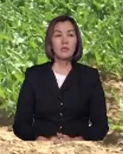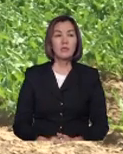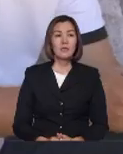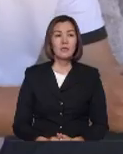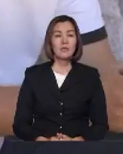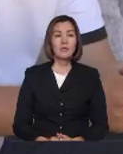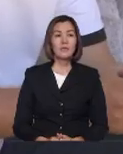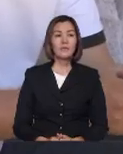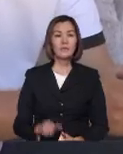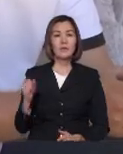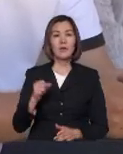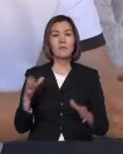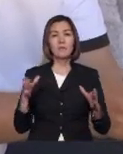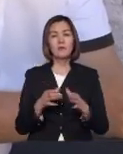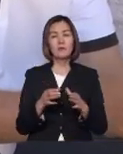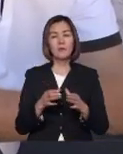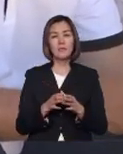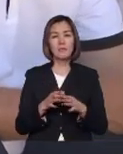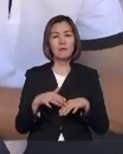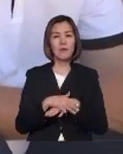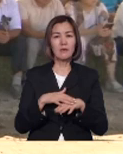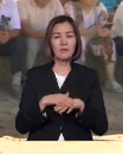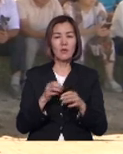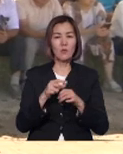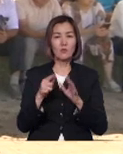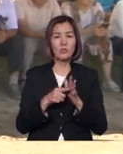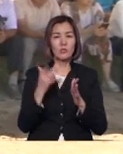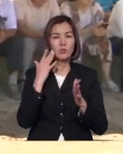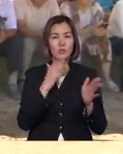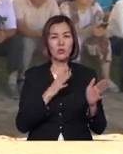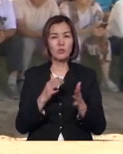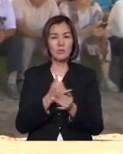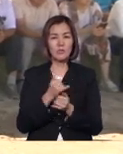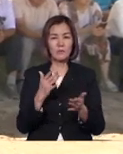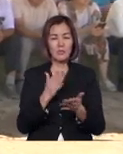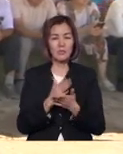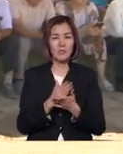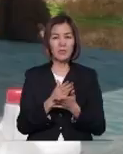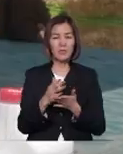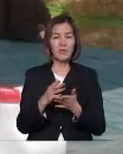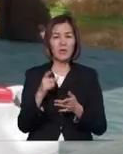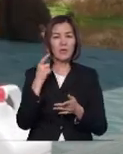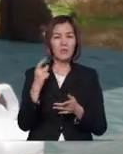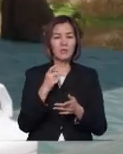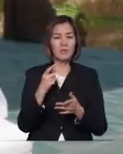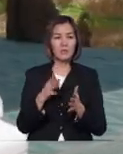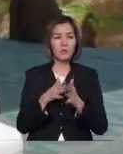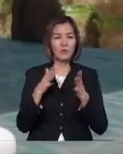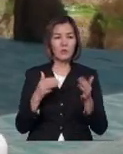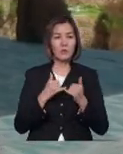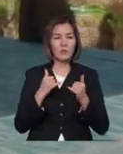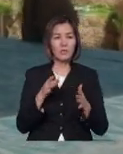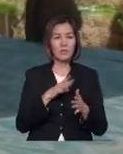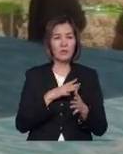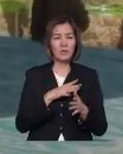береді. Август фирмасы ел нарығында 17 жылдан бері тұрақты жұмыс істеп келеді. Осы уақытта қожалықтар арасында үлкен беделге ие